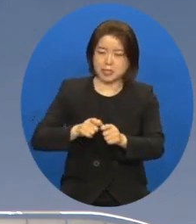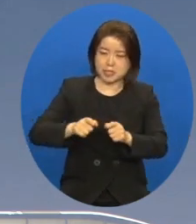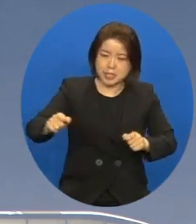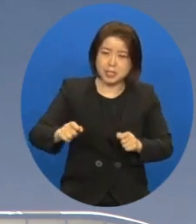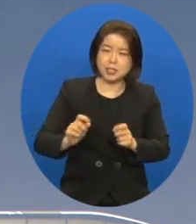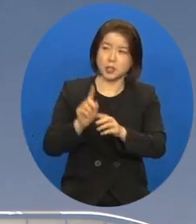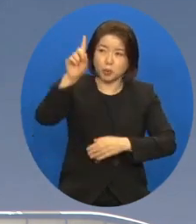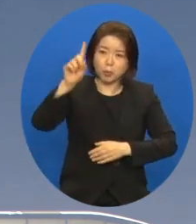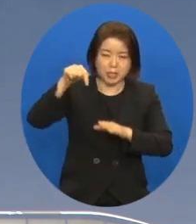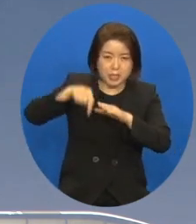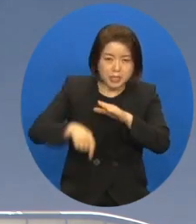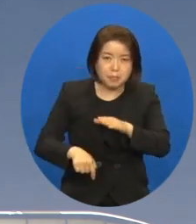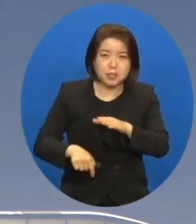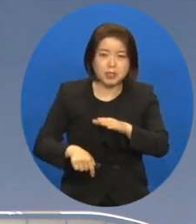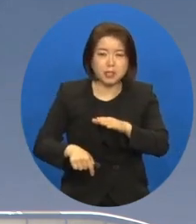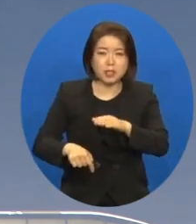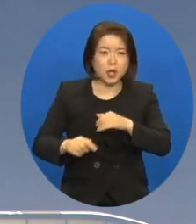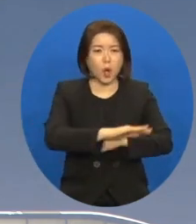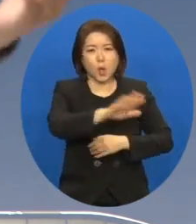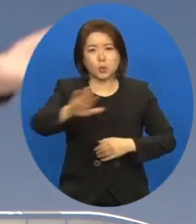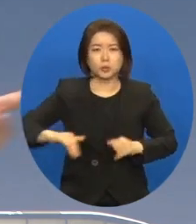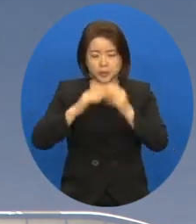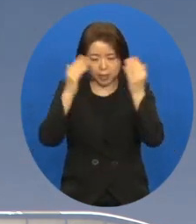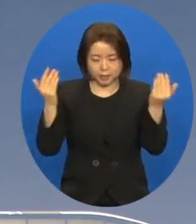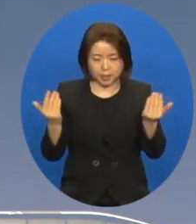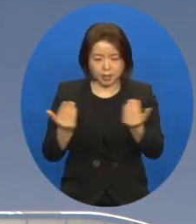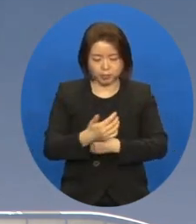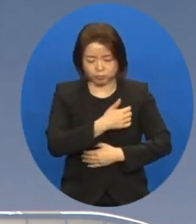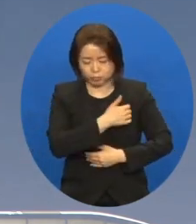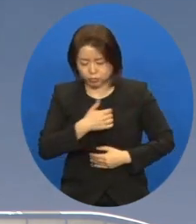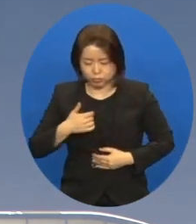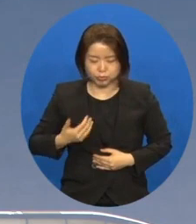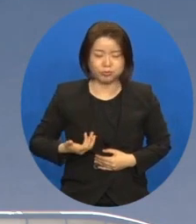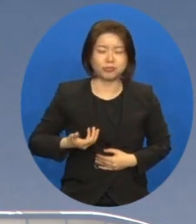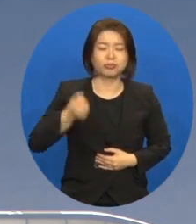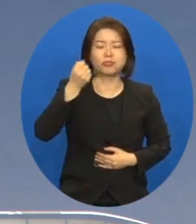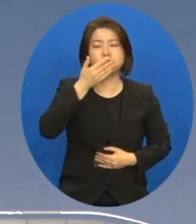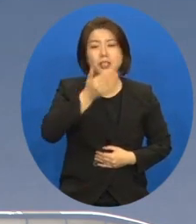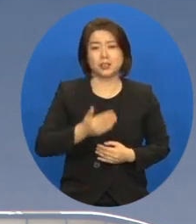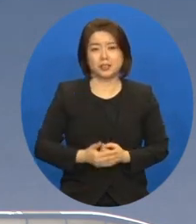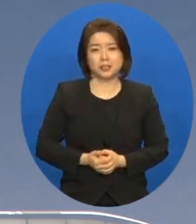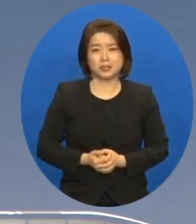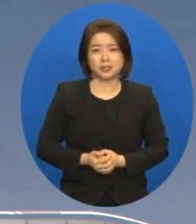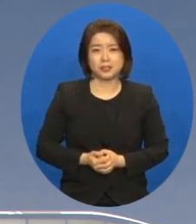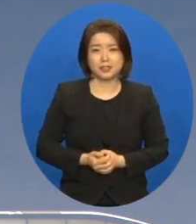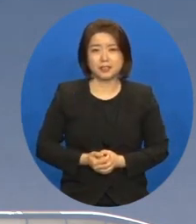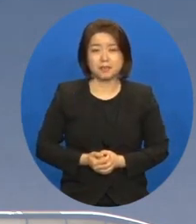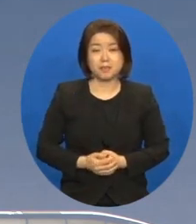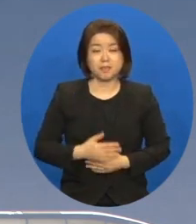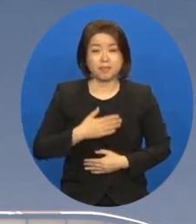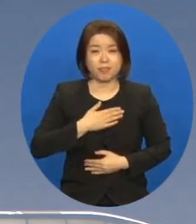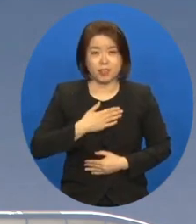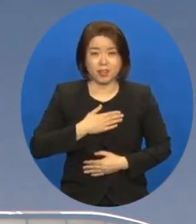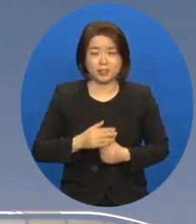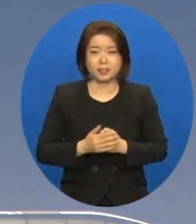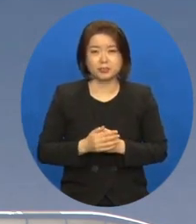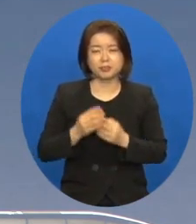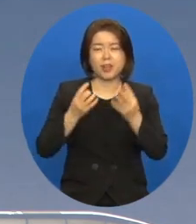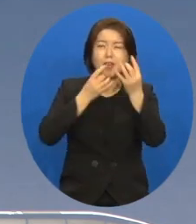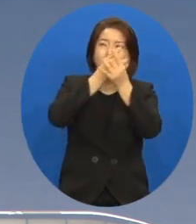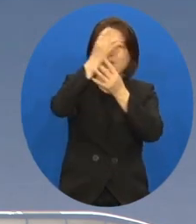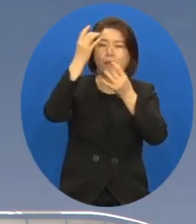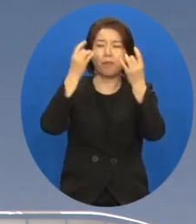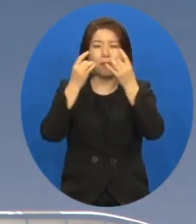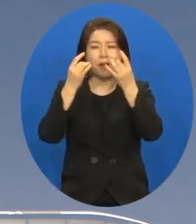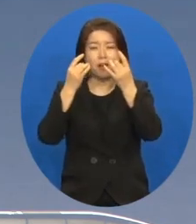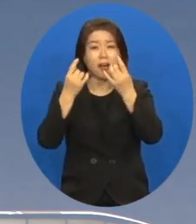높이와 깊이를 너희들이 다 풍성하게 누리게 될 것이라. 저는 아주 황홀한